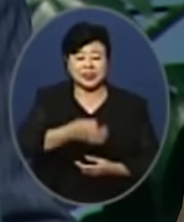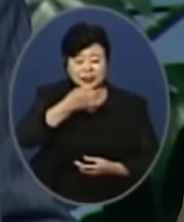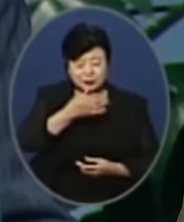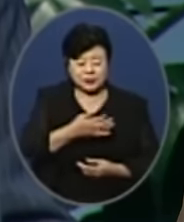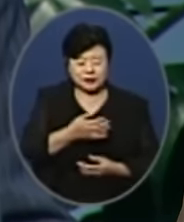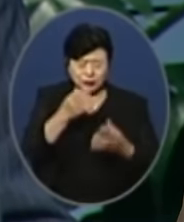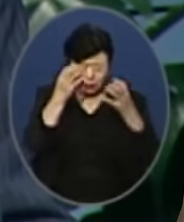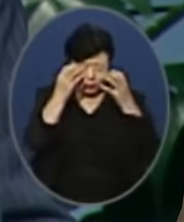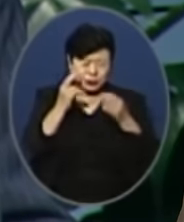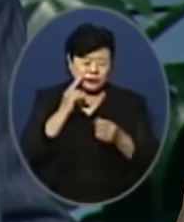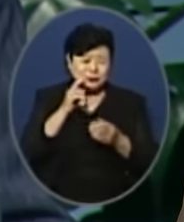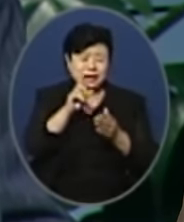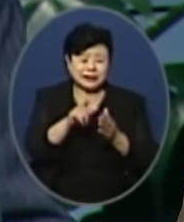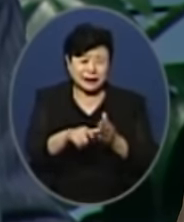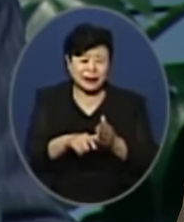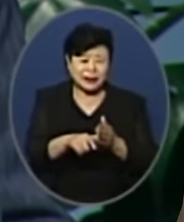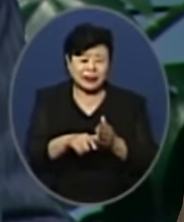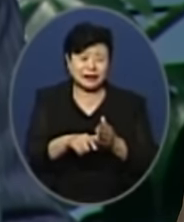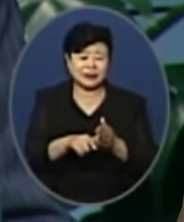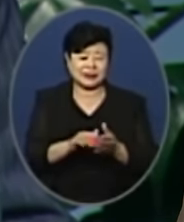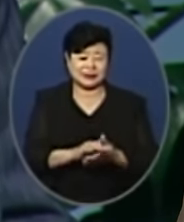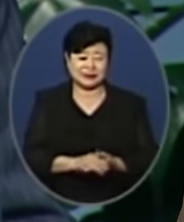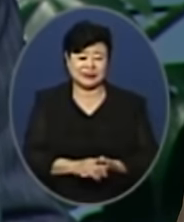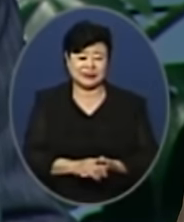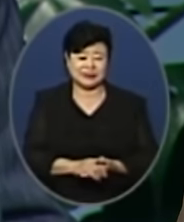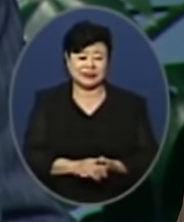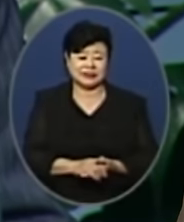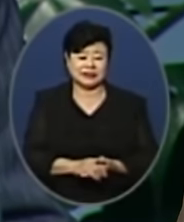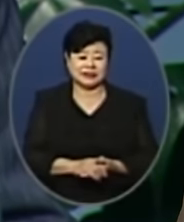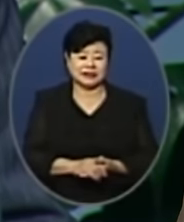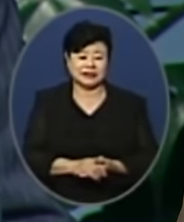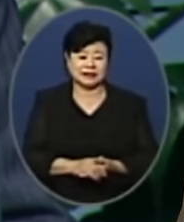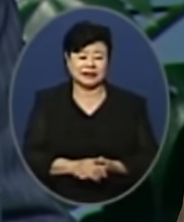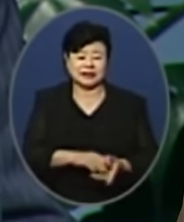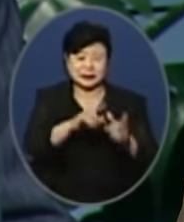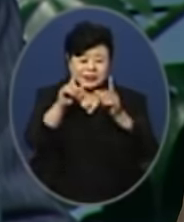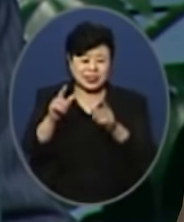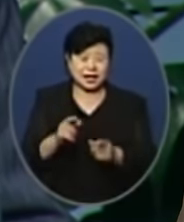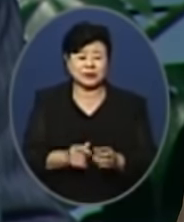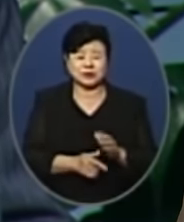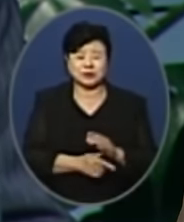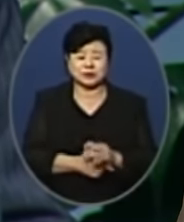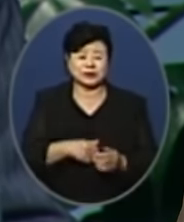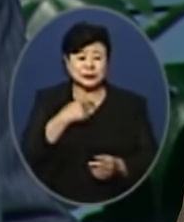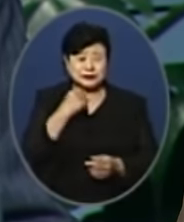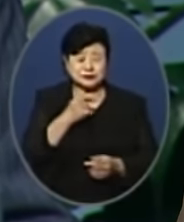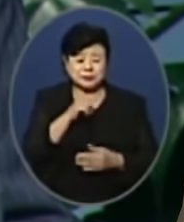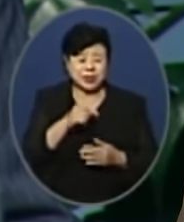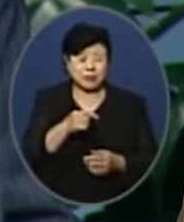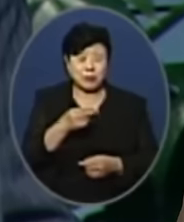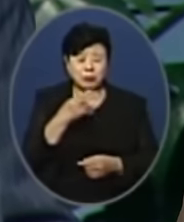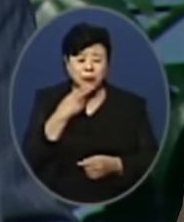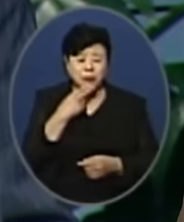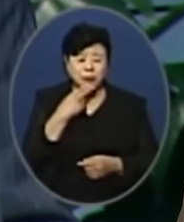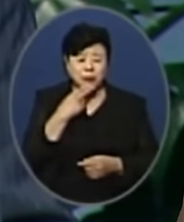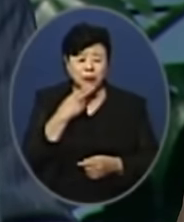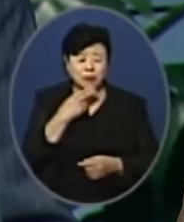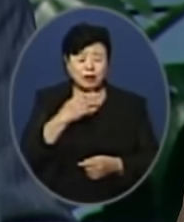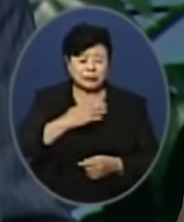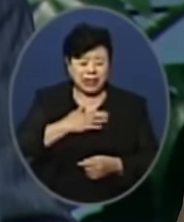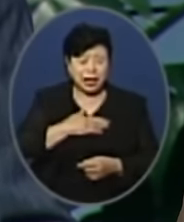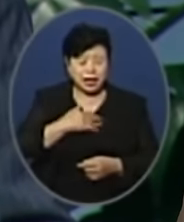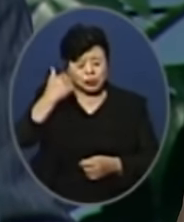심히 고통스러운 경험을 하고 있을 때, 살고 싶은 욕망이 사라질 때, 도대체